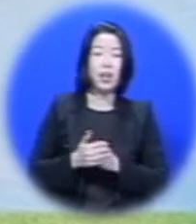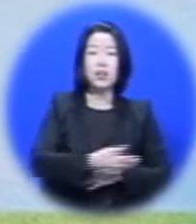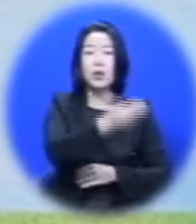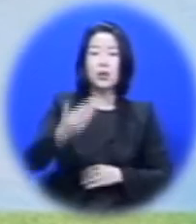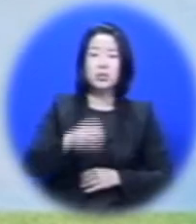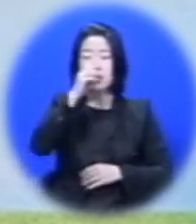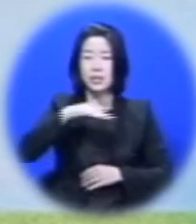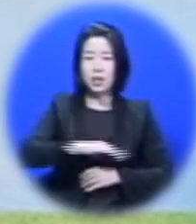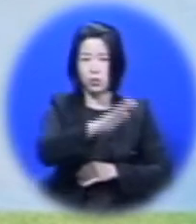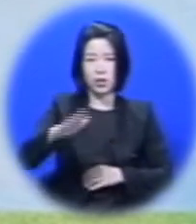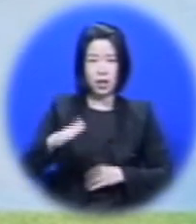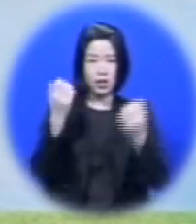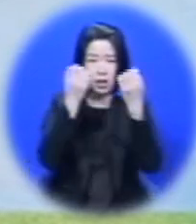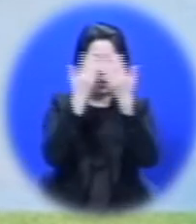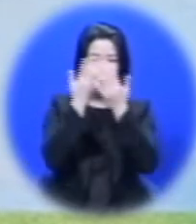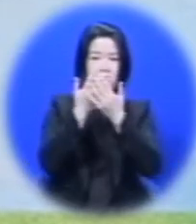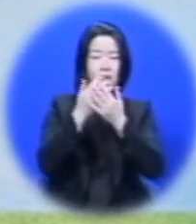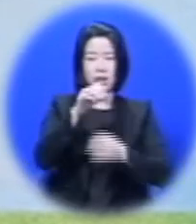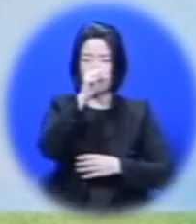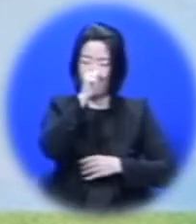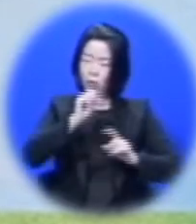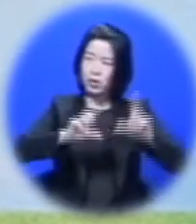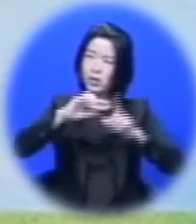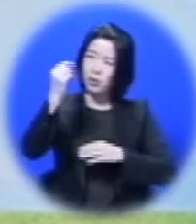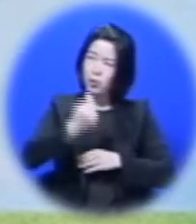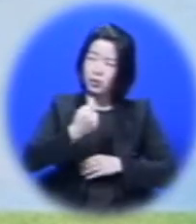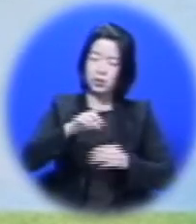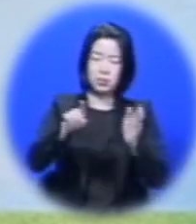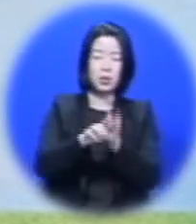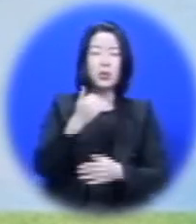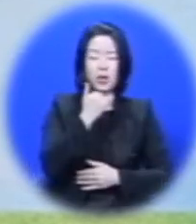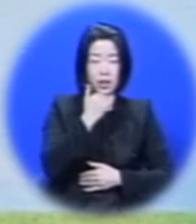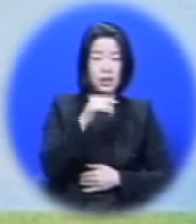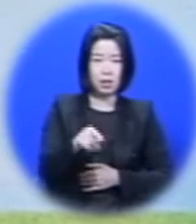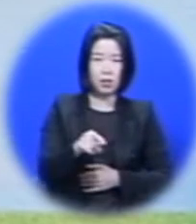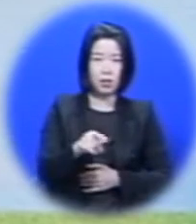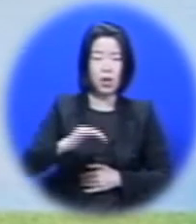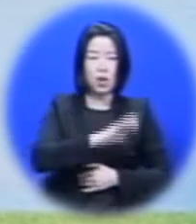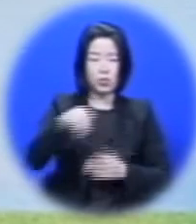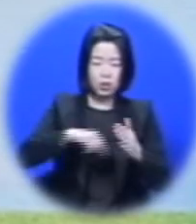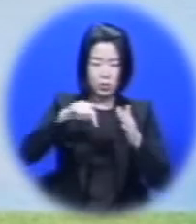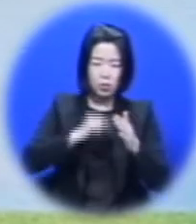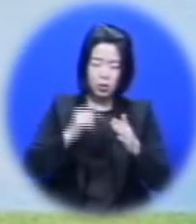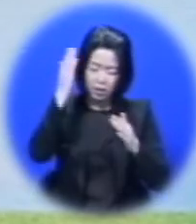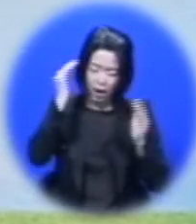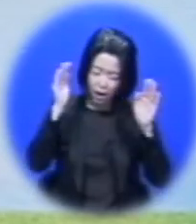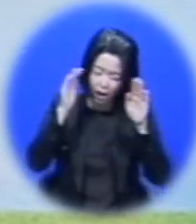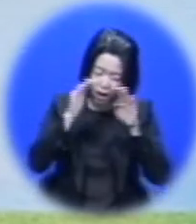여러분, 그저 우리가 막연하게 좋은 날이 올 것을 믿고 기다린다는 것은 우리 속을 새까맣게